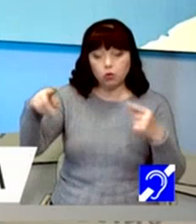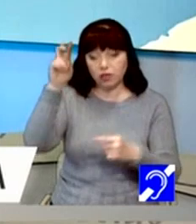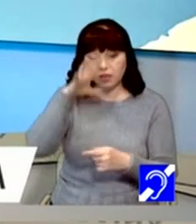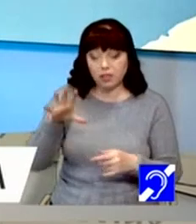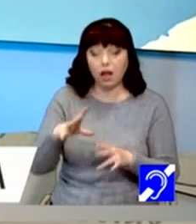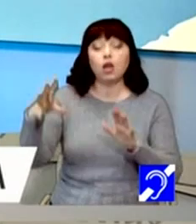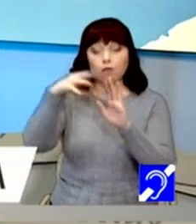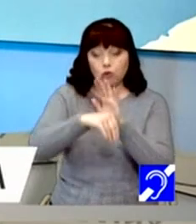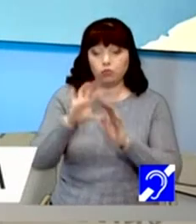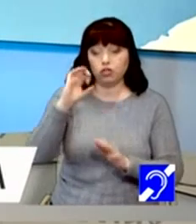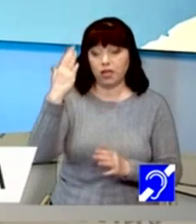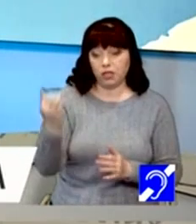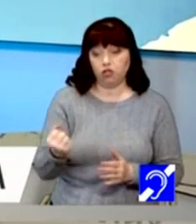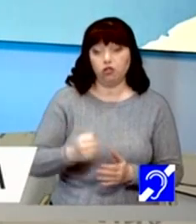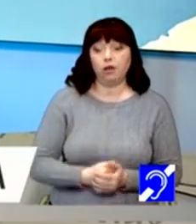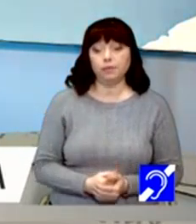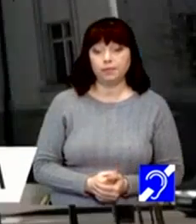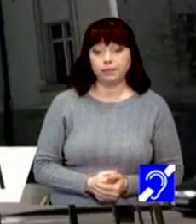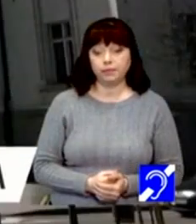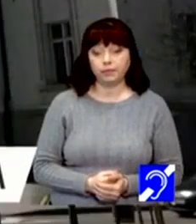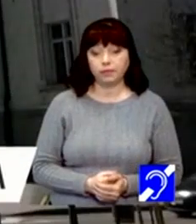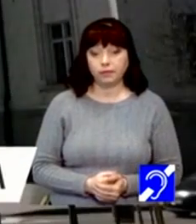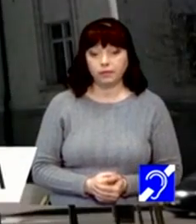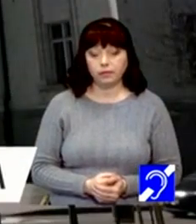Ambasada Statelor Unite ale Americii